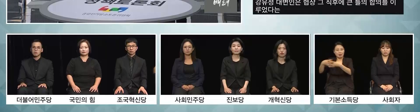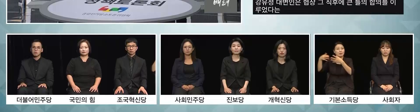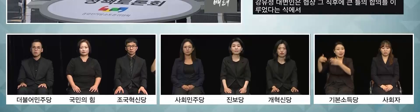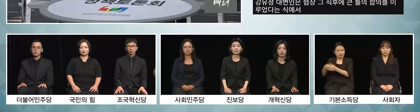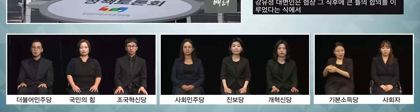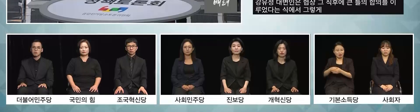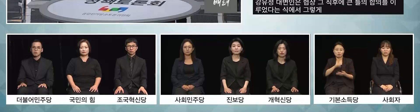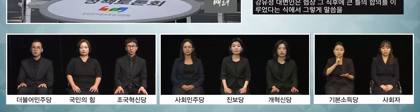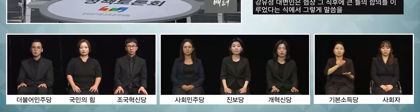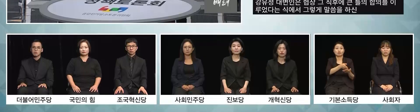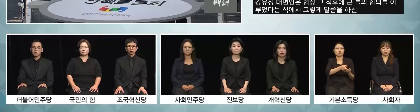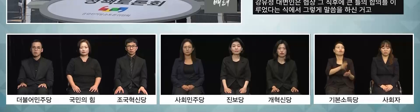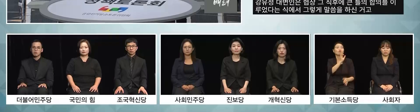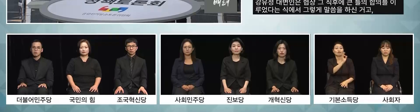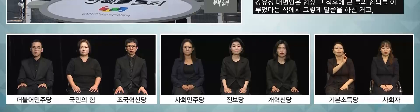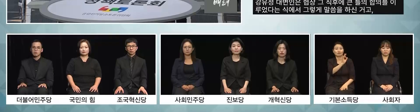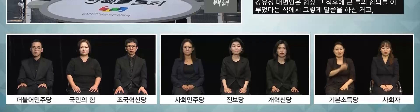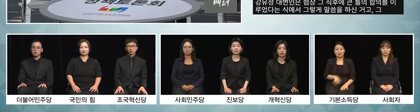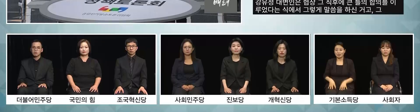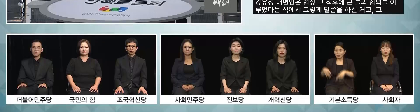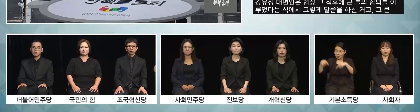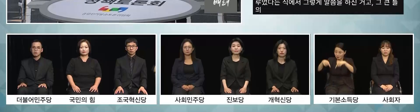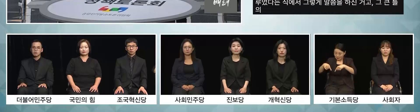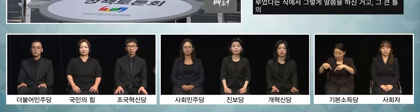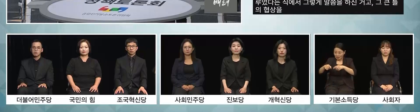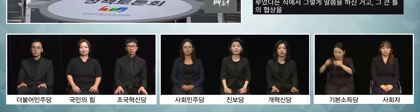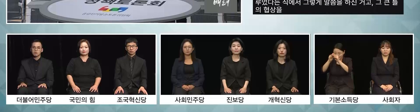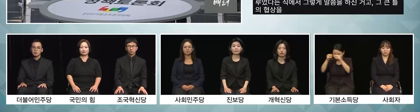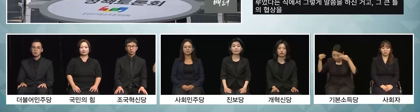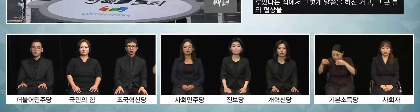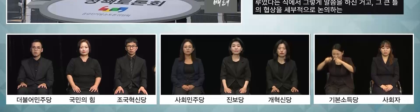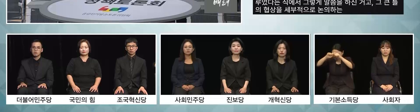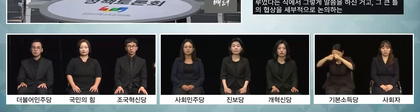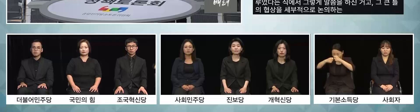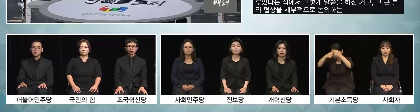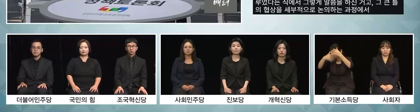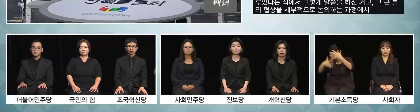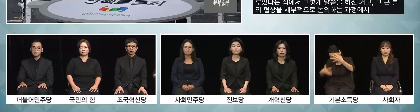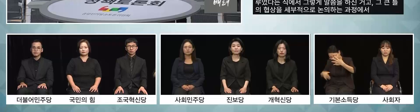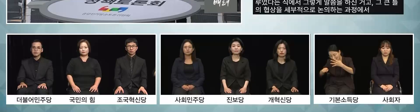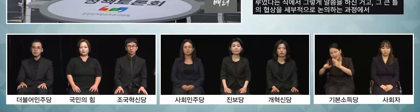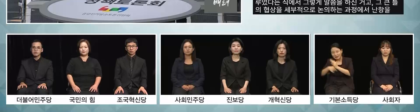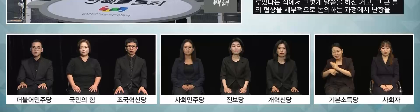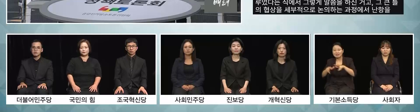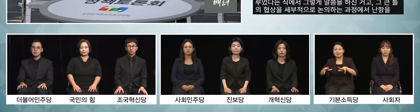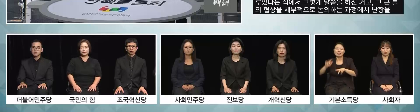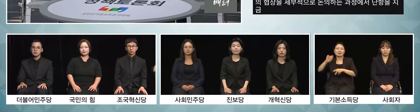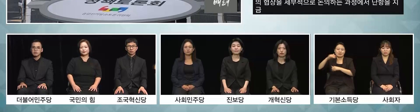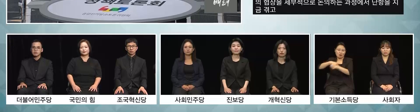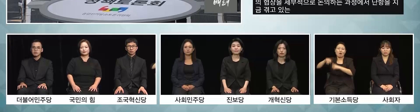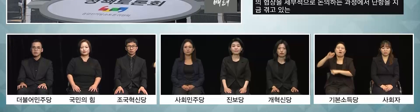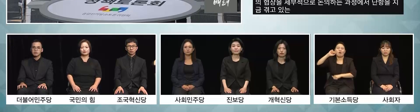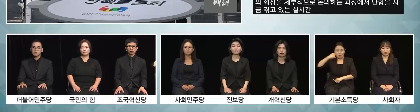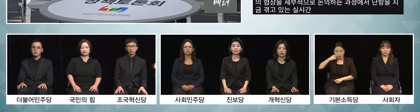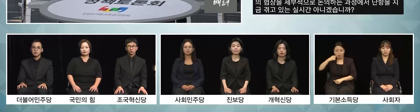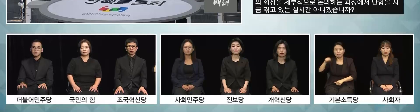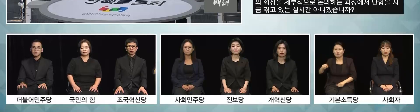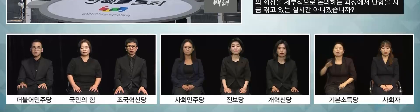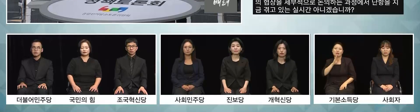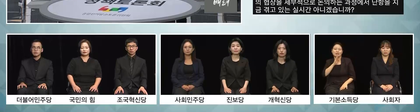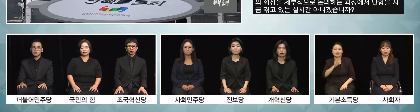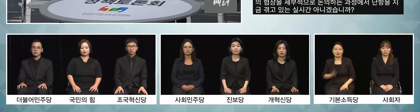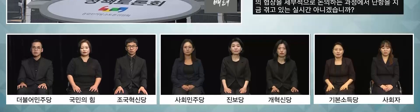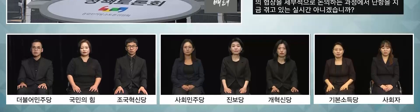그렇게 말씀을 하신 거고 그 큰 틀의 협상을 세부적으로 논의하는 과정에서 난항을 지금 겪고 있는 것 아니겠습니까?